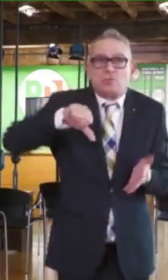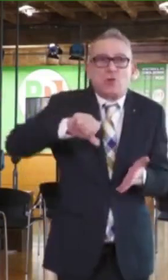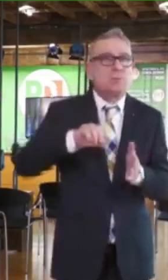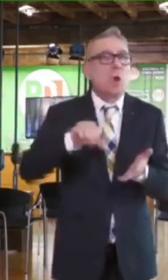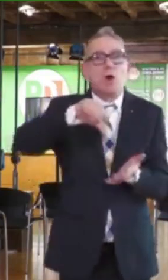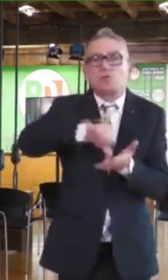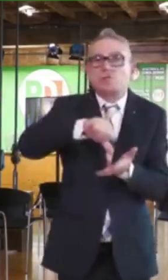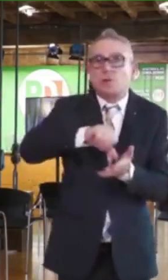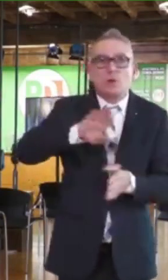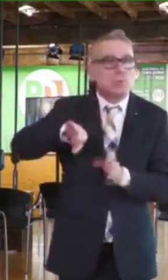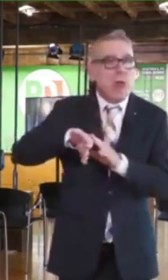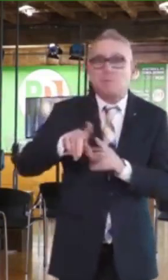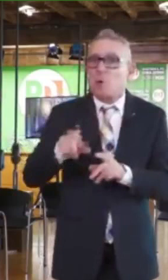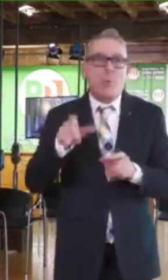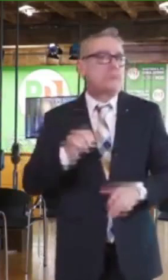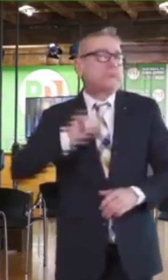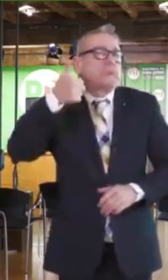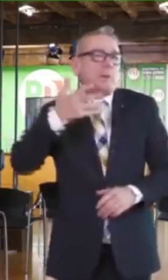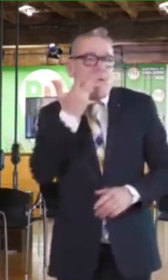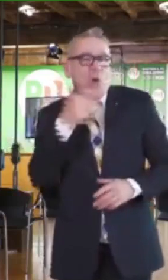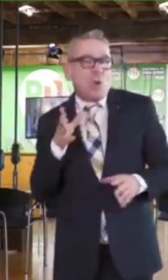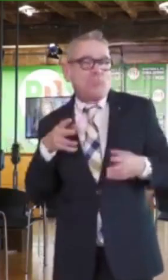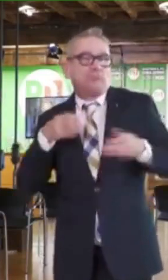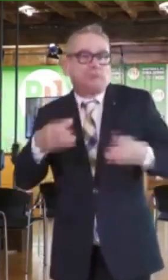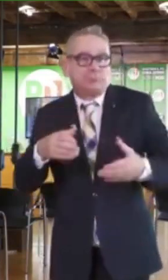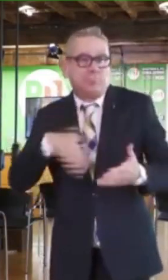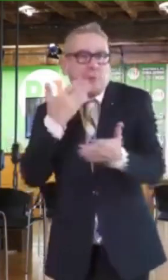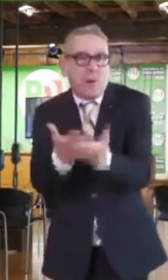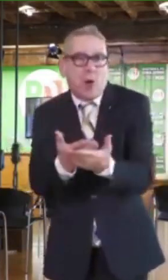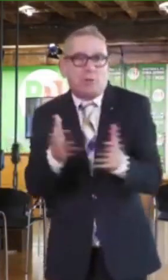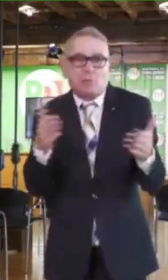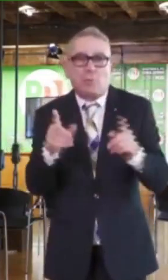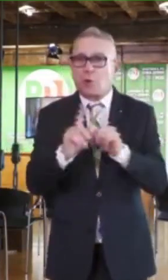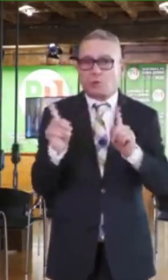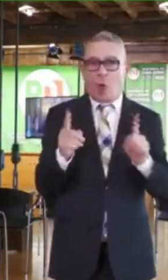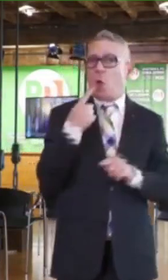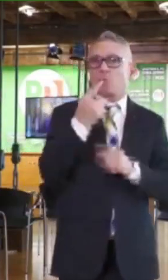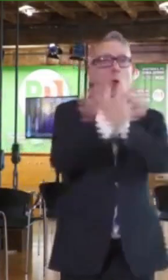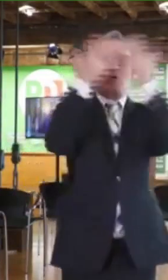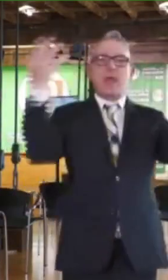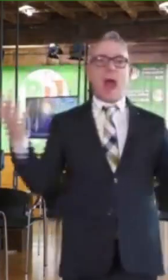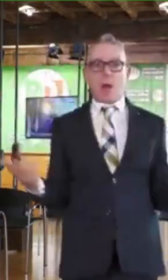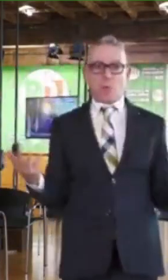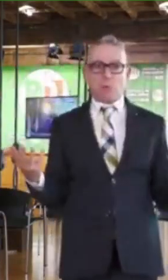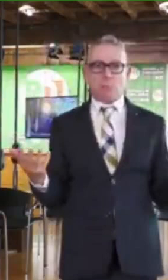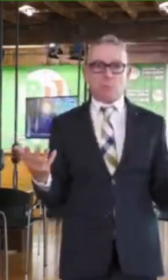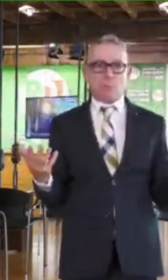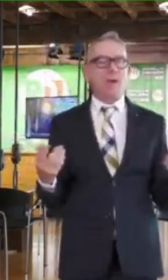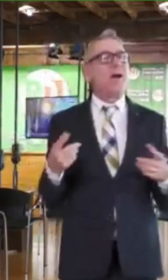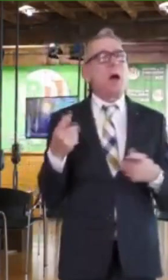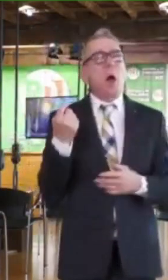indicare il presidente della repubblica lo dico con molta chiarezza perché in questi giorni forse si è